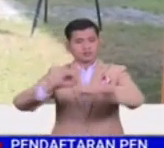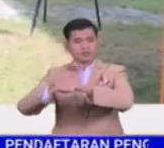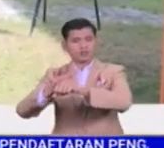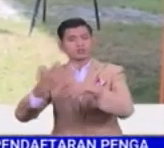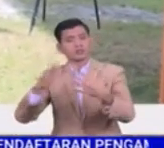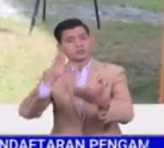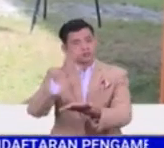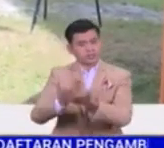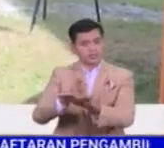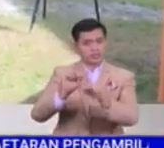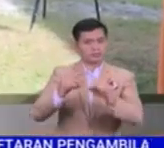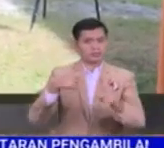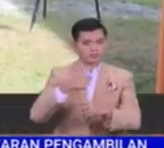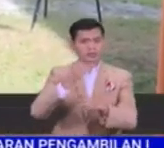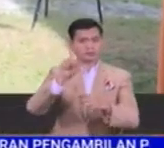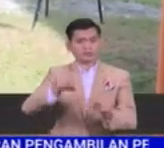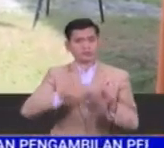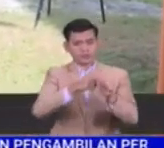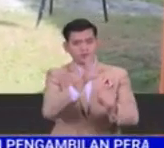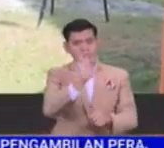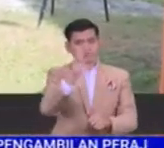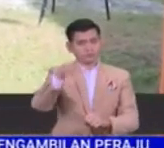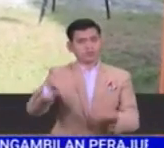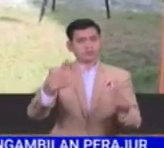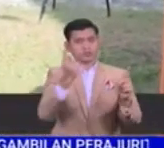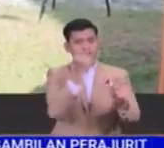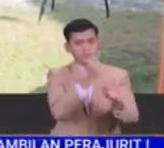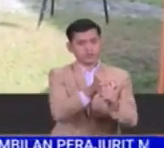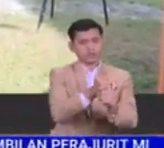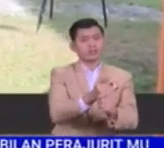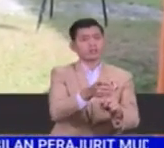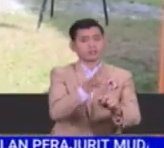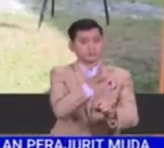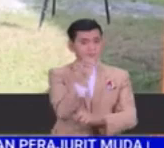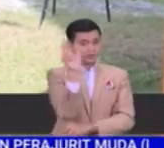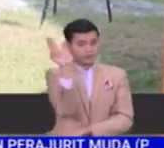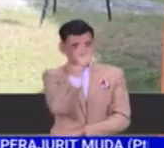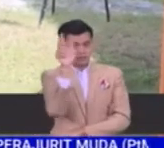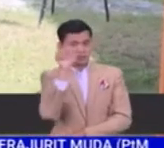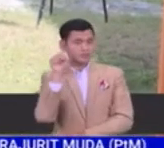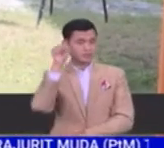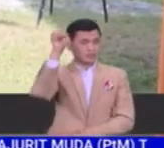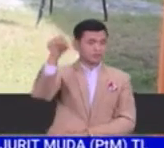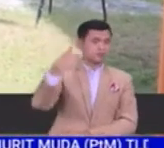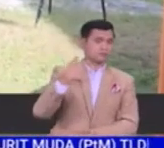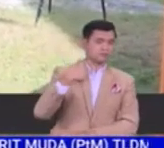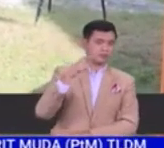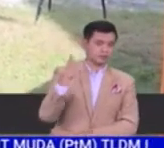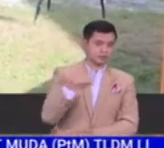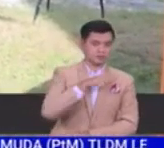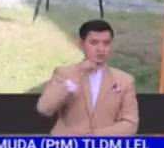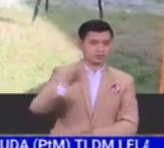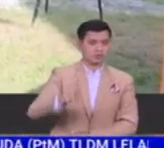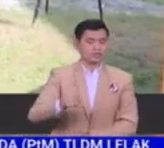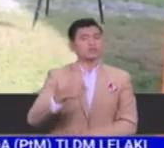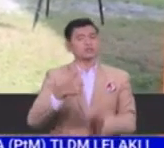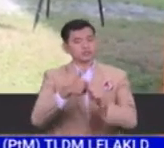over, but we still have to follow the SOP for Sabah government. We have to maintain the distances